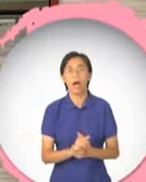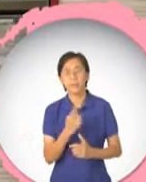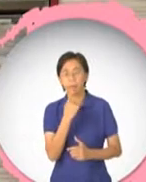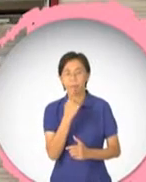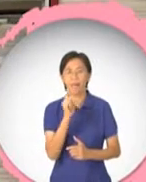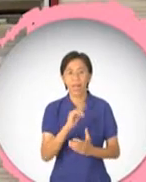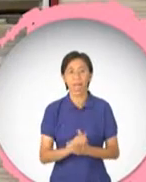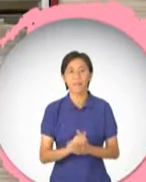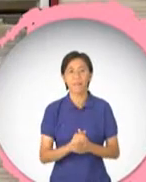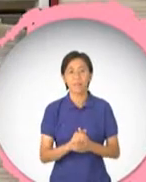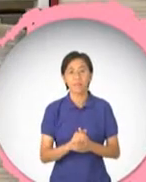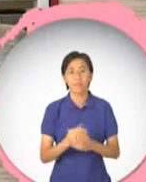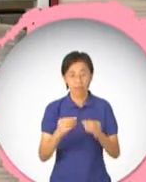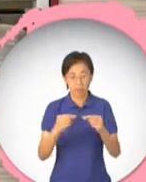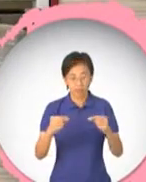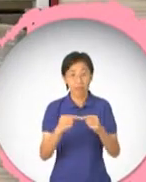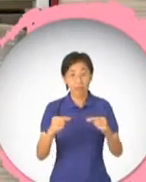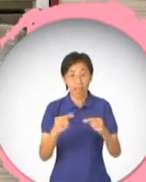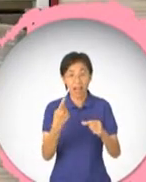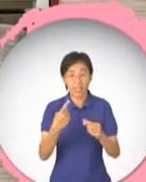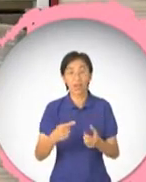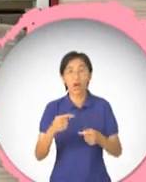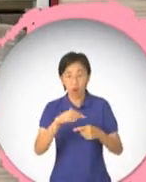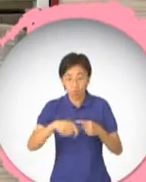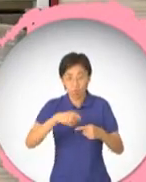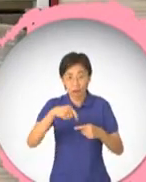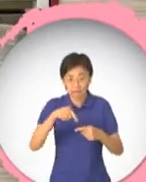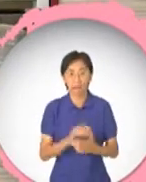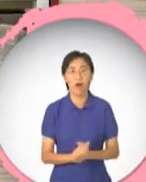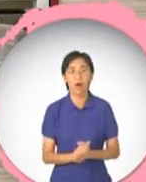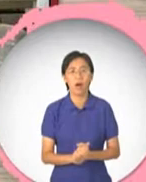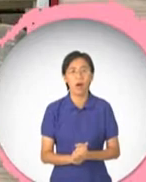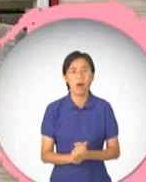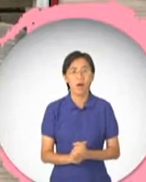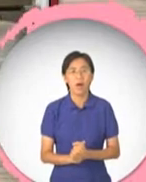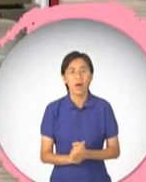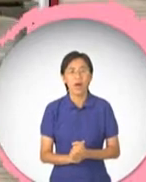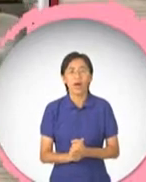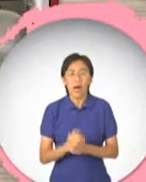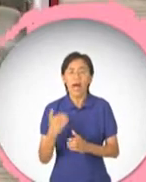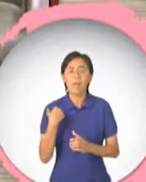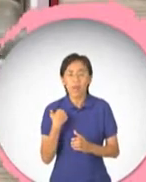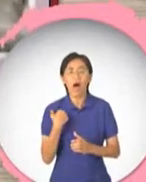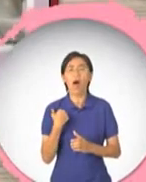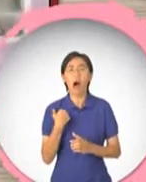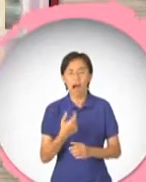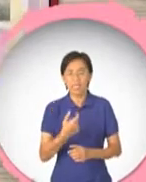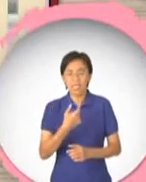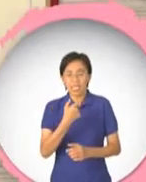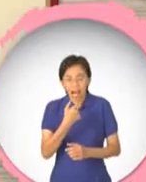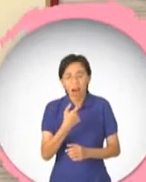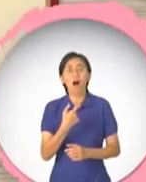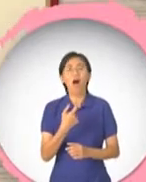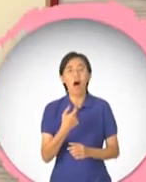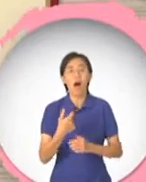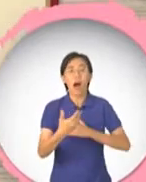ไส้กรอกแล้วนะคะเพื่อให้เกิดลักษณะผิวที่น่ารับประทานมากขึ้น มีความกรอบมากขึ้นแล้วก็จะใช้เป็นเกล็ดขนมปัง เกล็ดขนมปัง ค่ะ